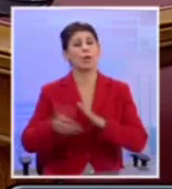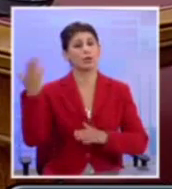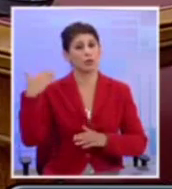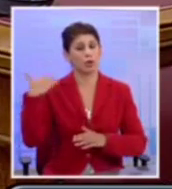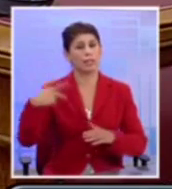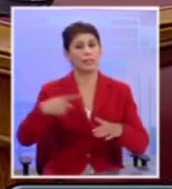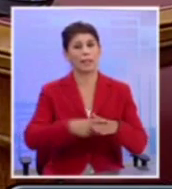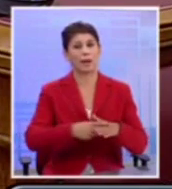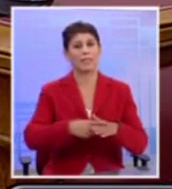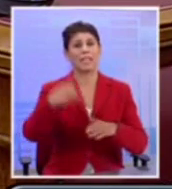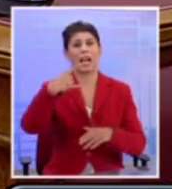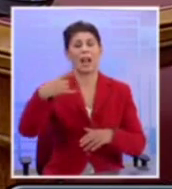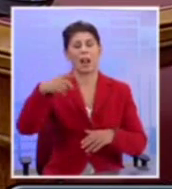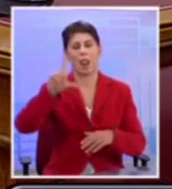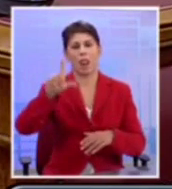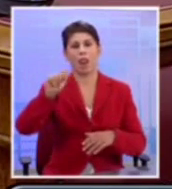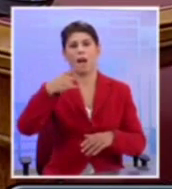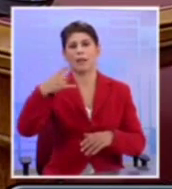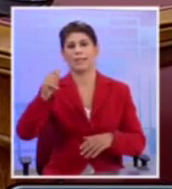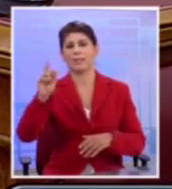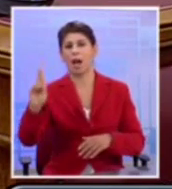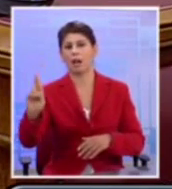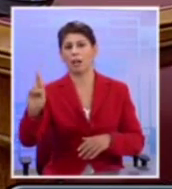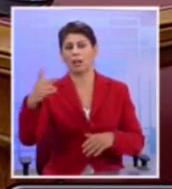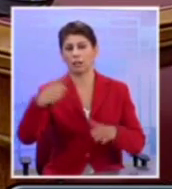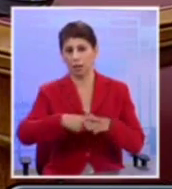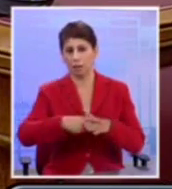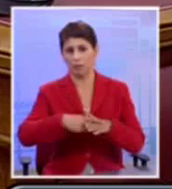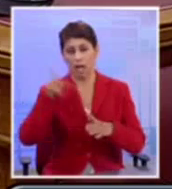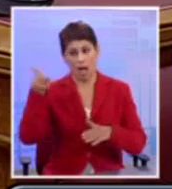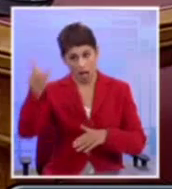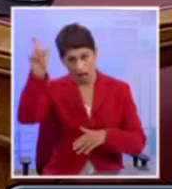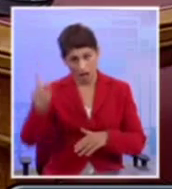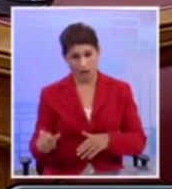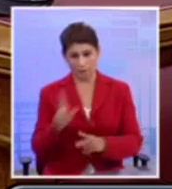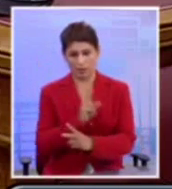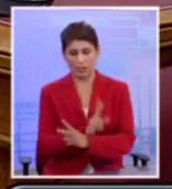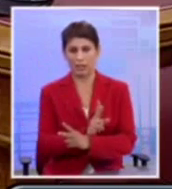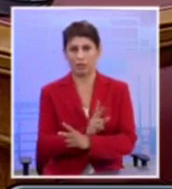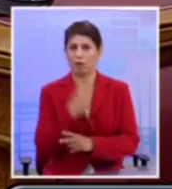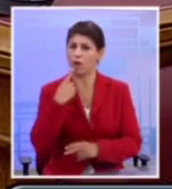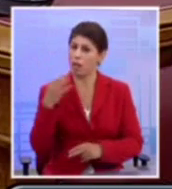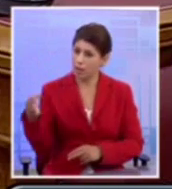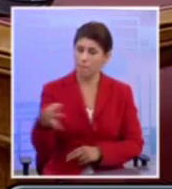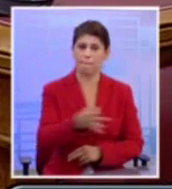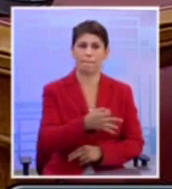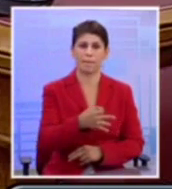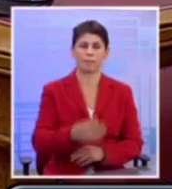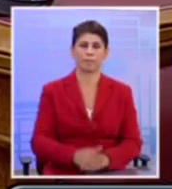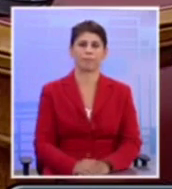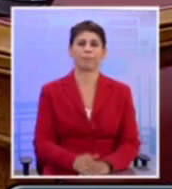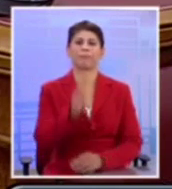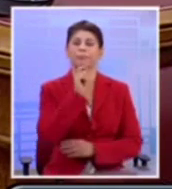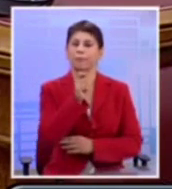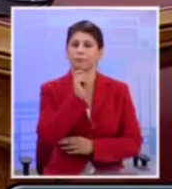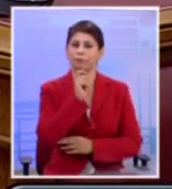της τράπεζας της Λαζάρ και εξακολουθεί να είναι. Λοιπόν, αυτός ο σύμβουλος είχε πει σε μια συνέντευξή